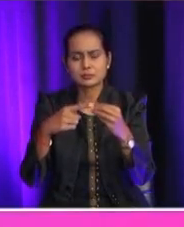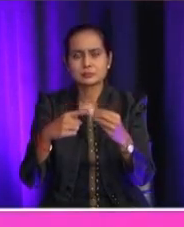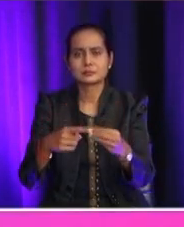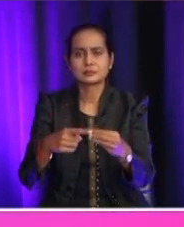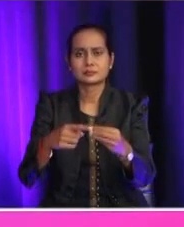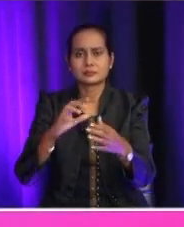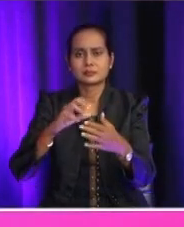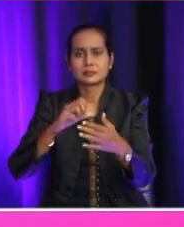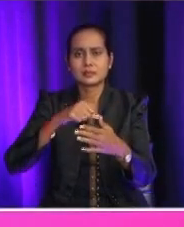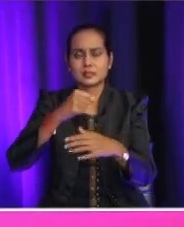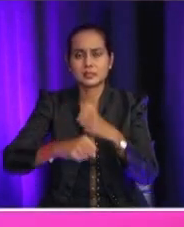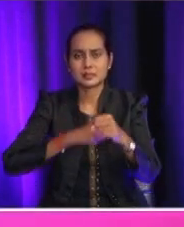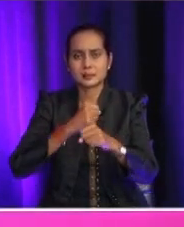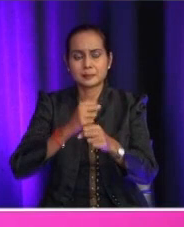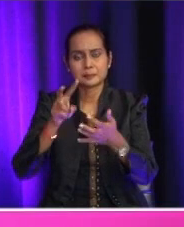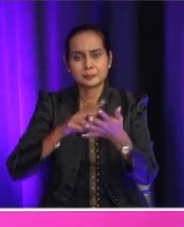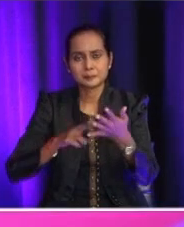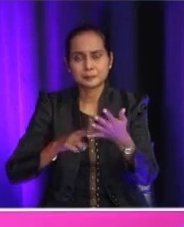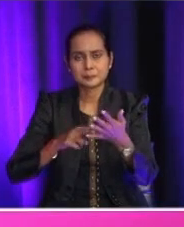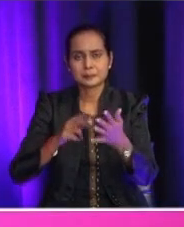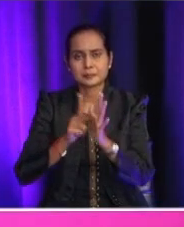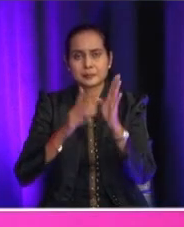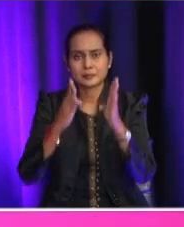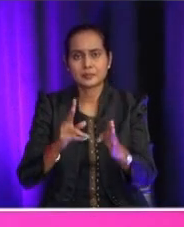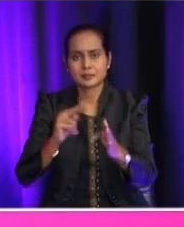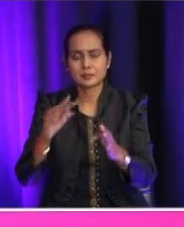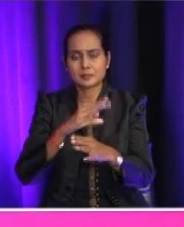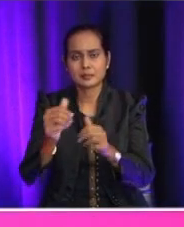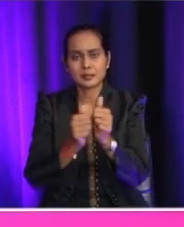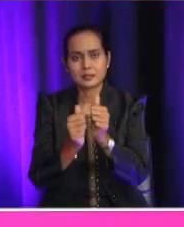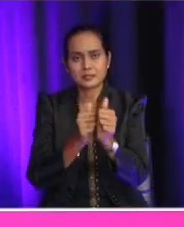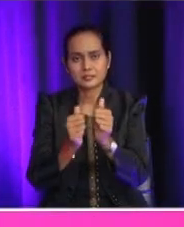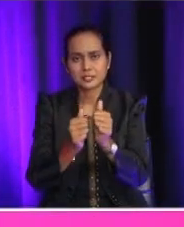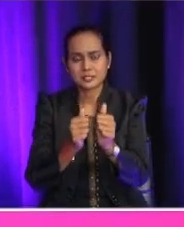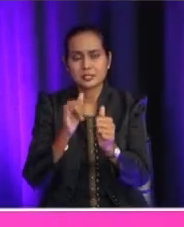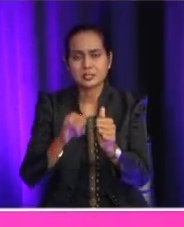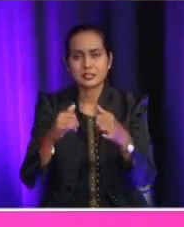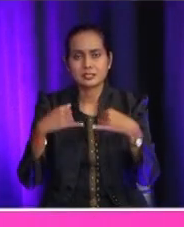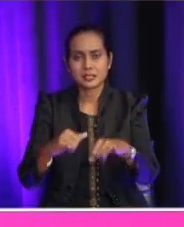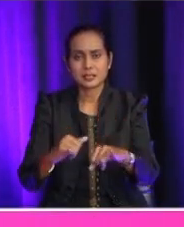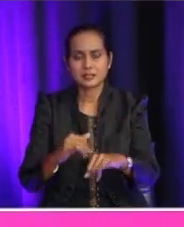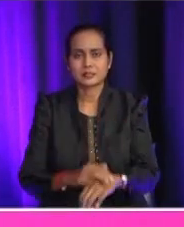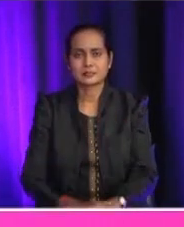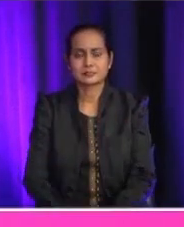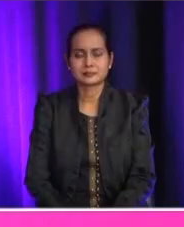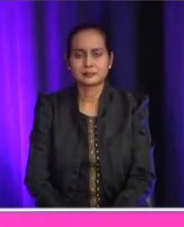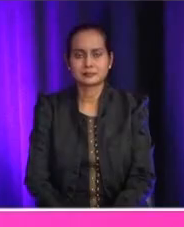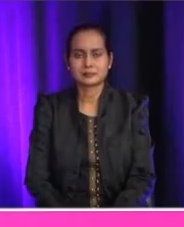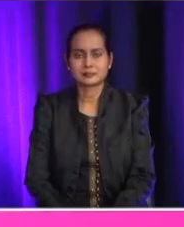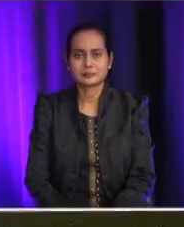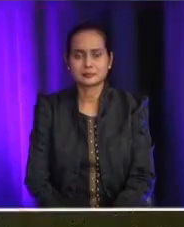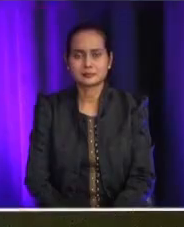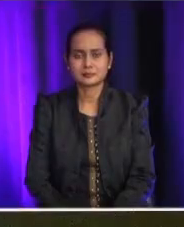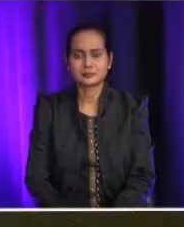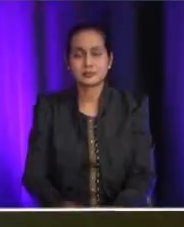dan aktiviti-aktiviti yang dijalankan semasa program dekat membaca kebangsaan. Bagus. Maksudnya tadi Ilhan ni